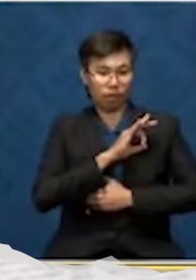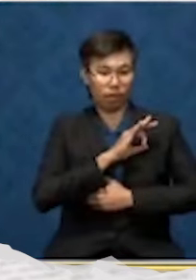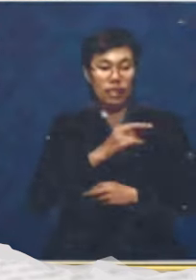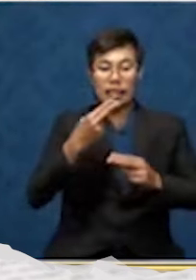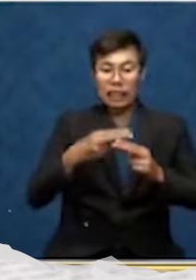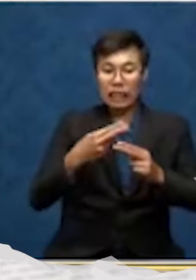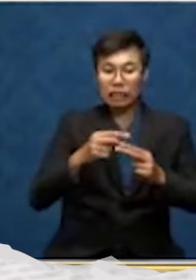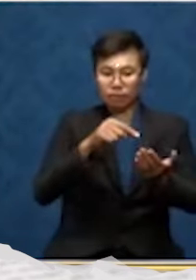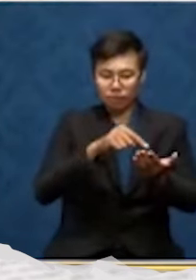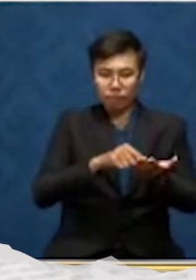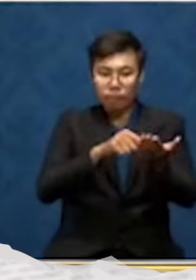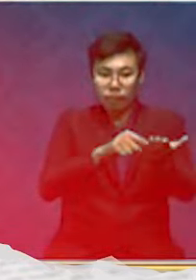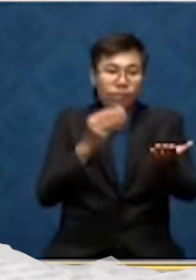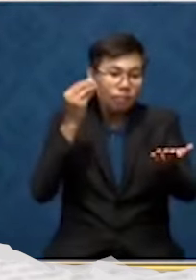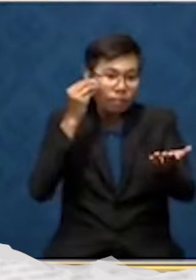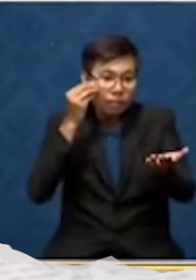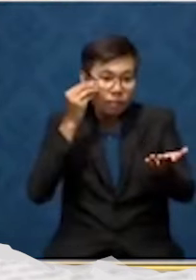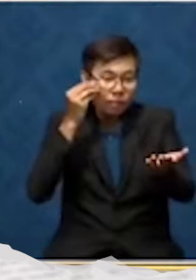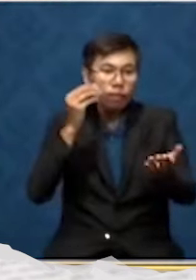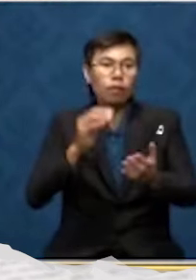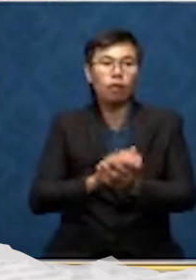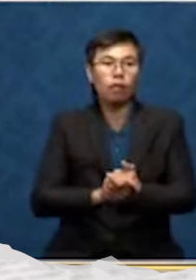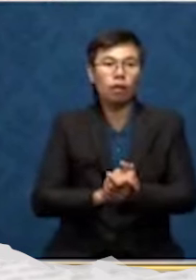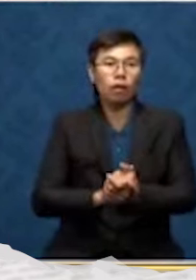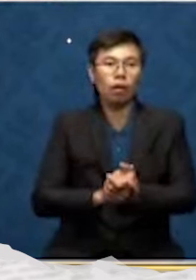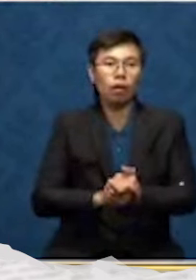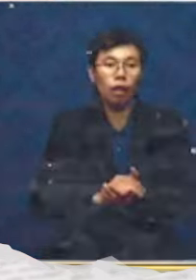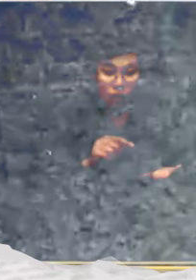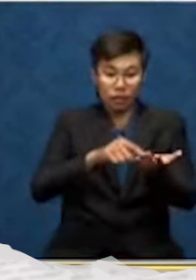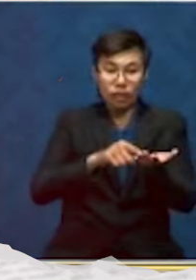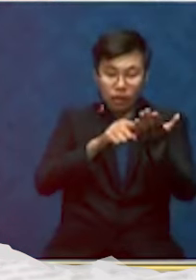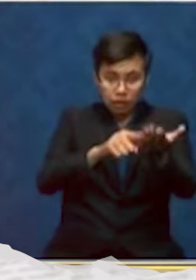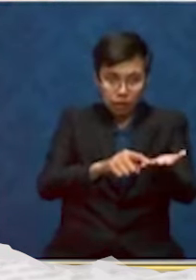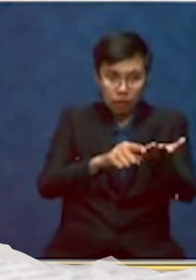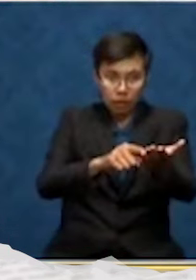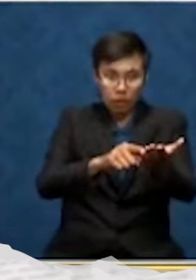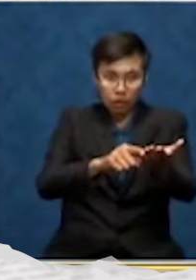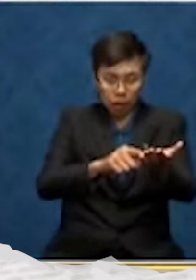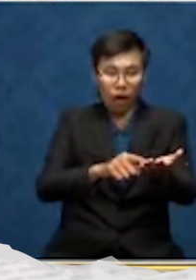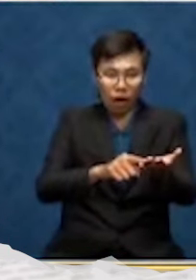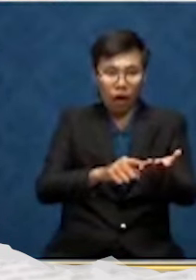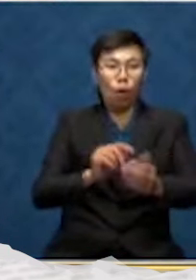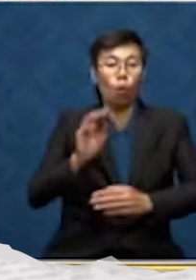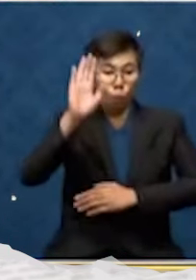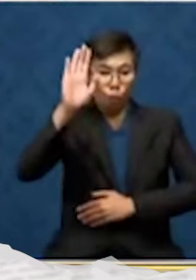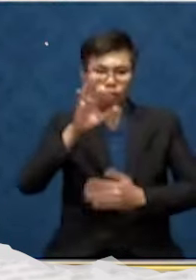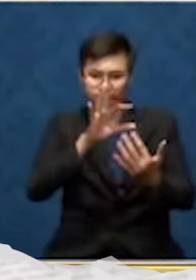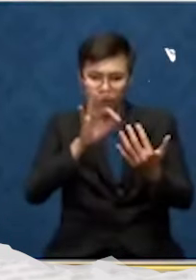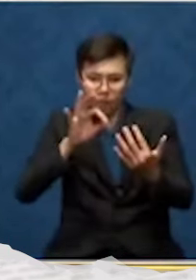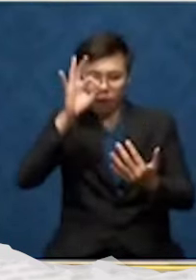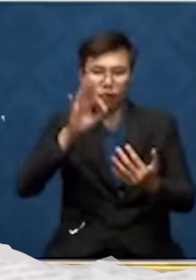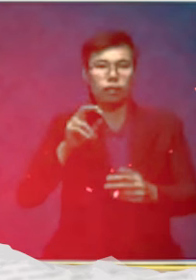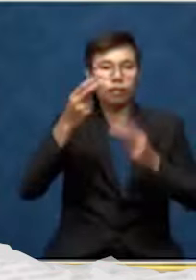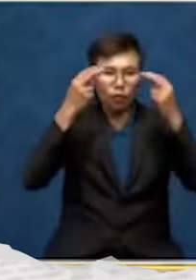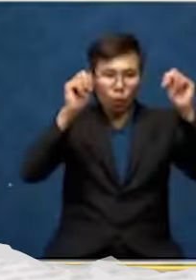นอคุณพิธาลิ้มเจริญรัตน์ให้ต่อสู้ต่อในฐานะแคนดิเดตนายกรัฐมนตรีและเราก็ยังสามารถ